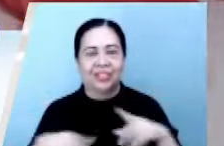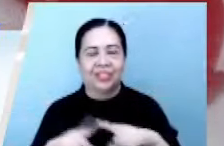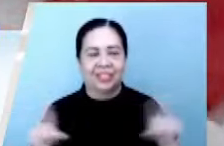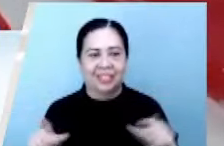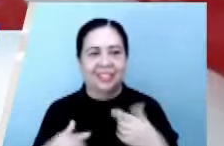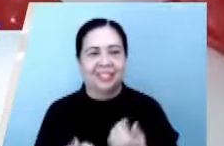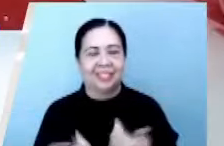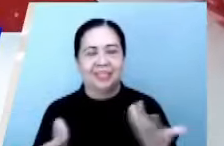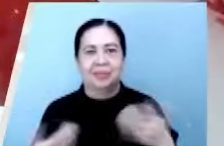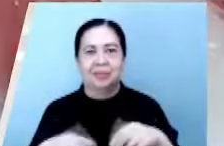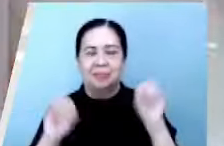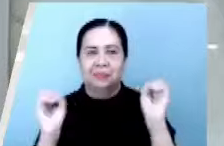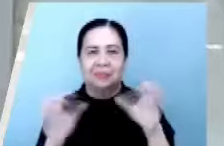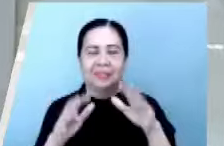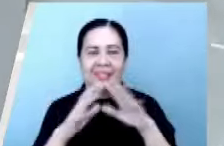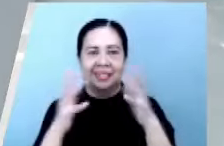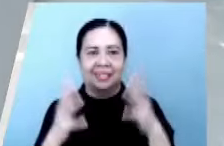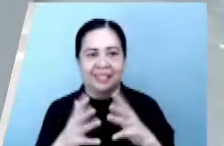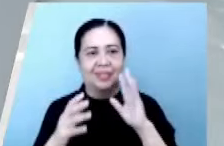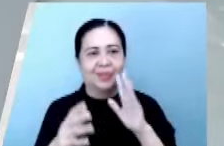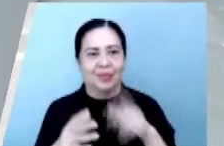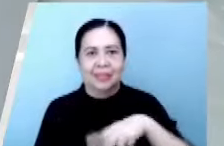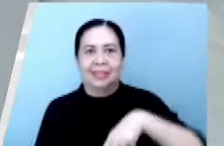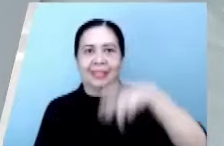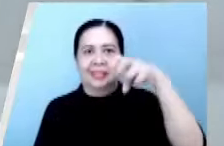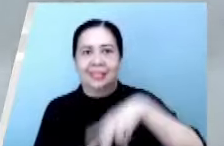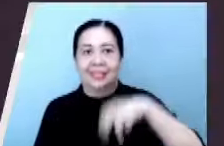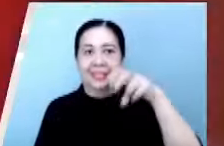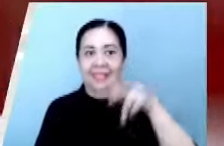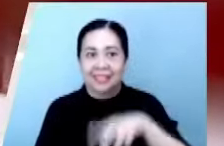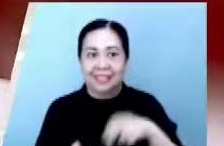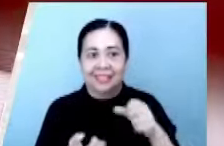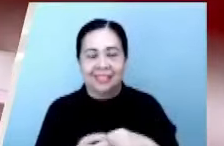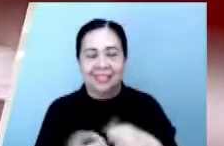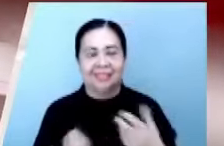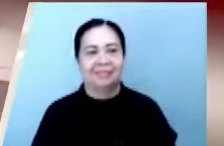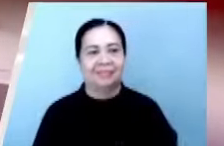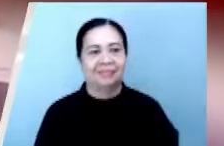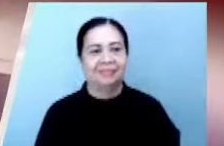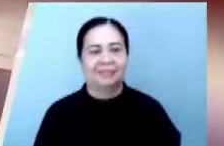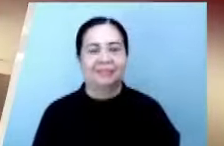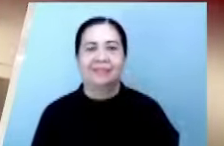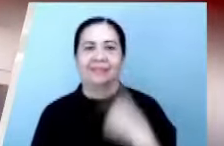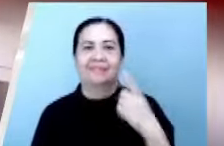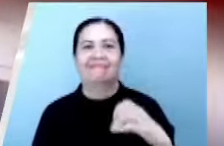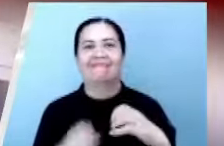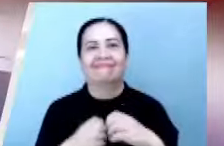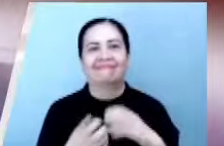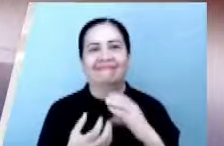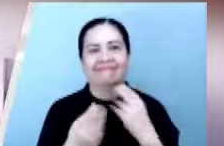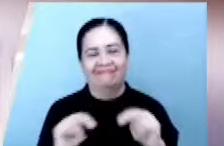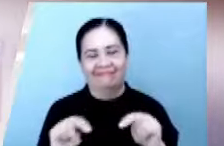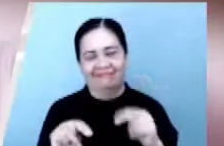at maglulundag sa bouncy castles. Para sa GMA Integrated News,